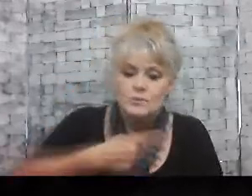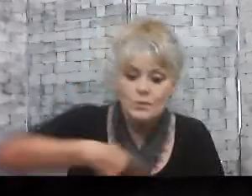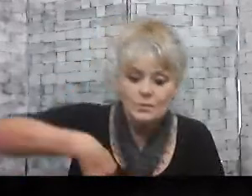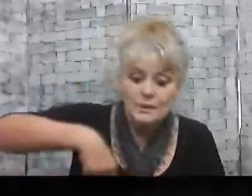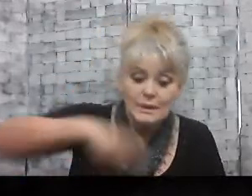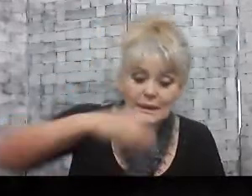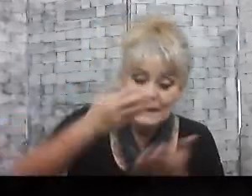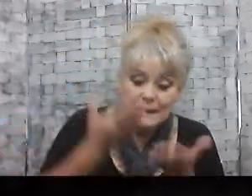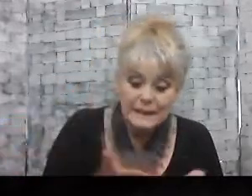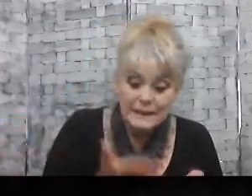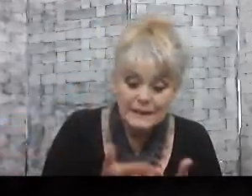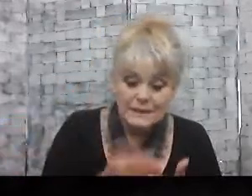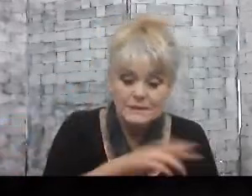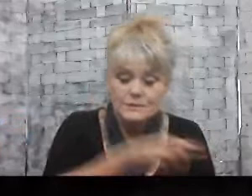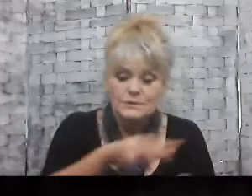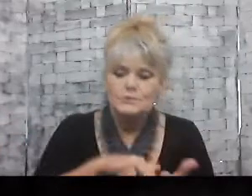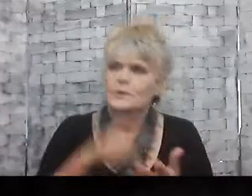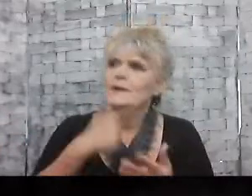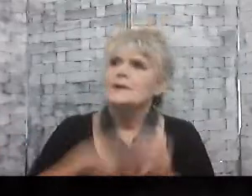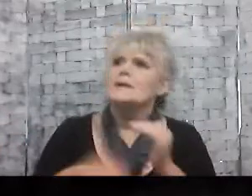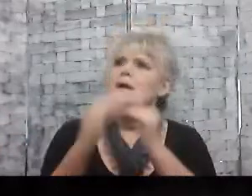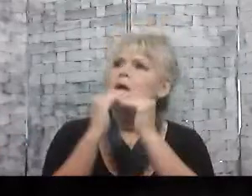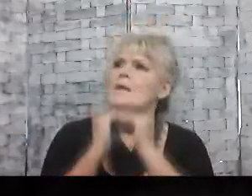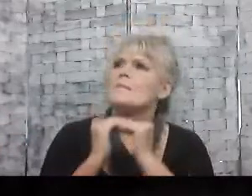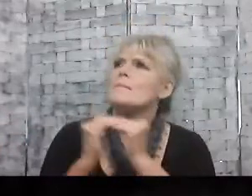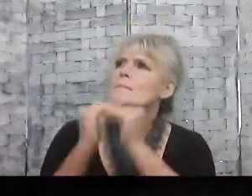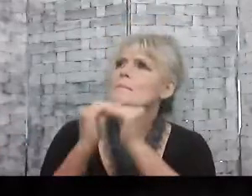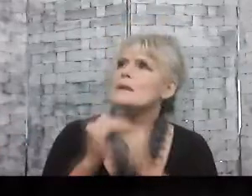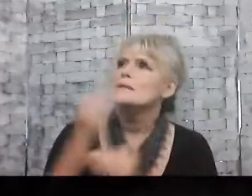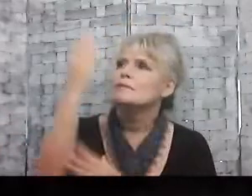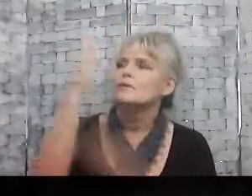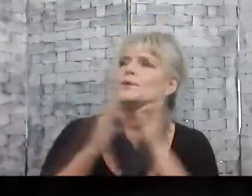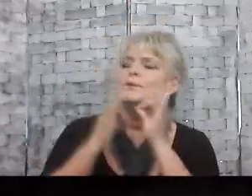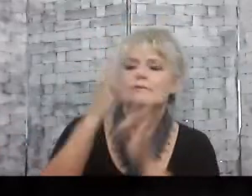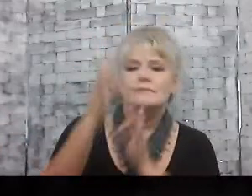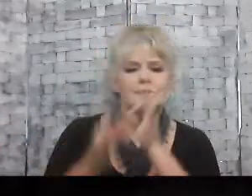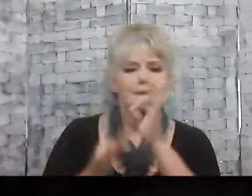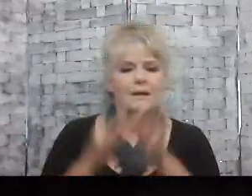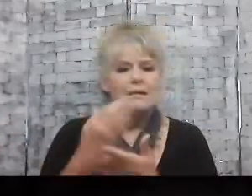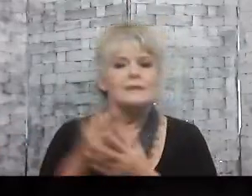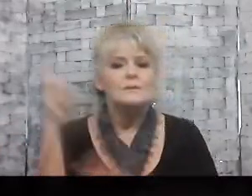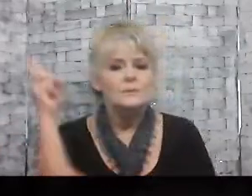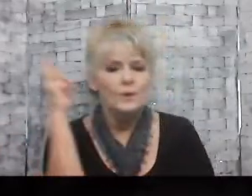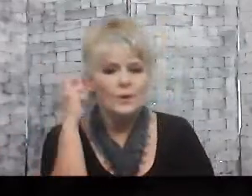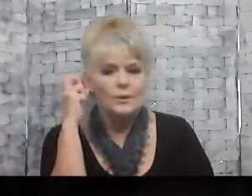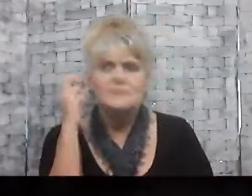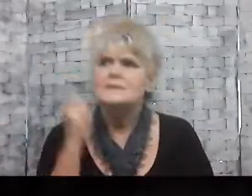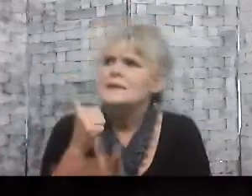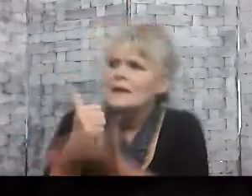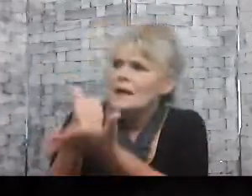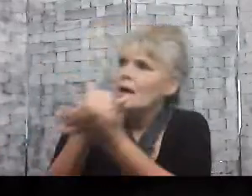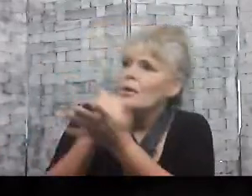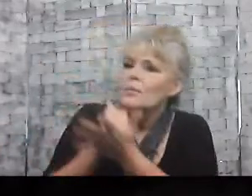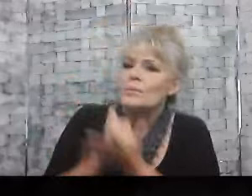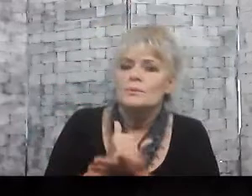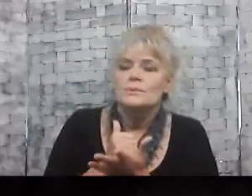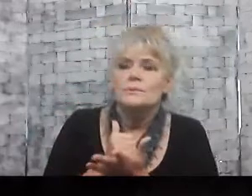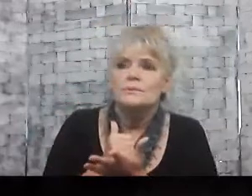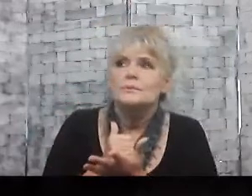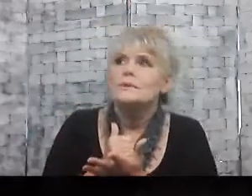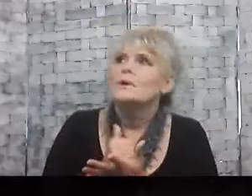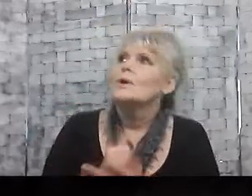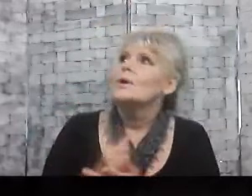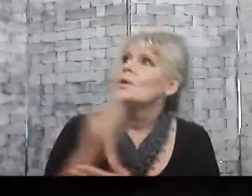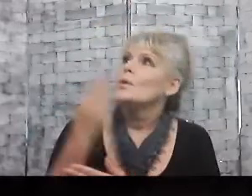om hierdie story in aanbidding vir u te vertel en daarna te luister. Help